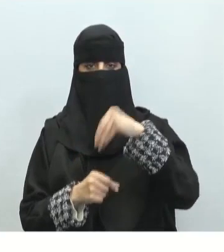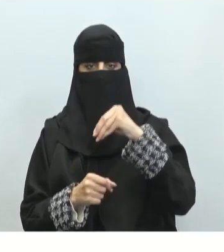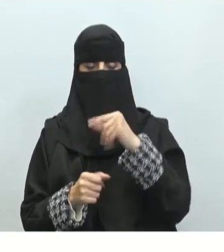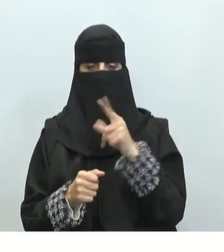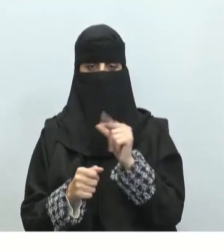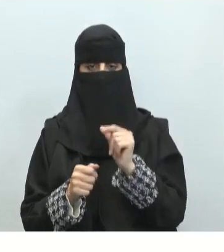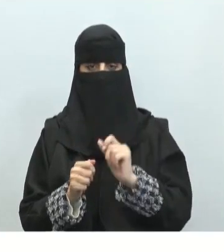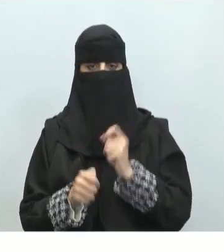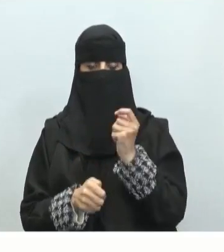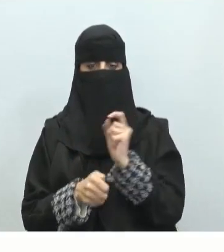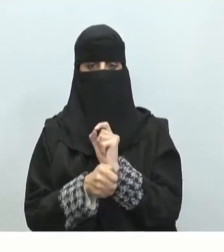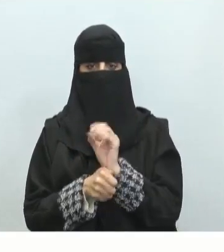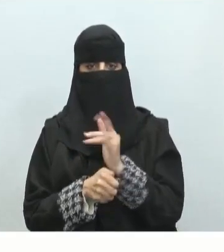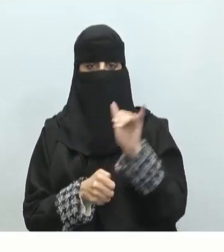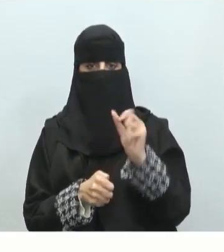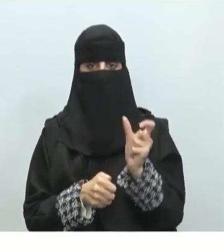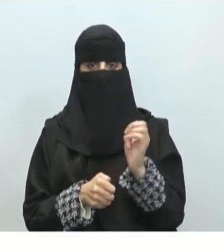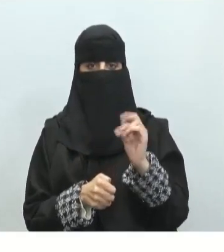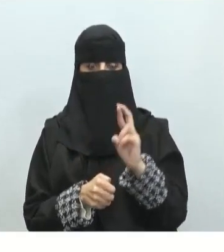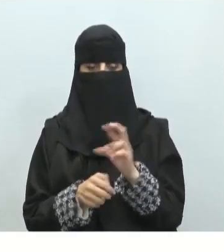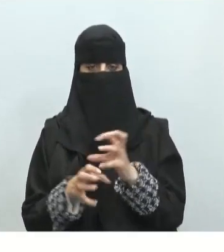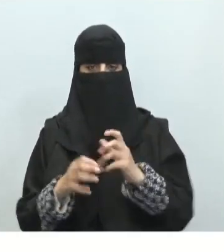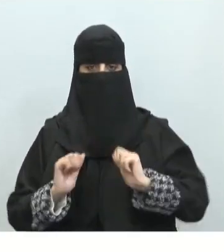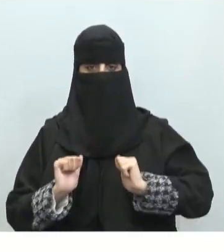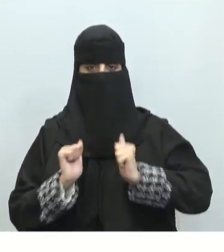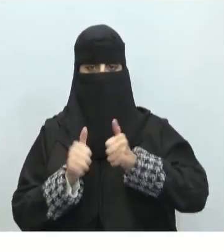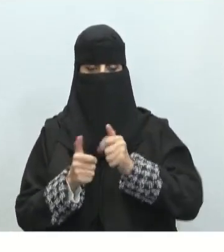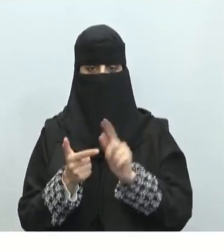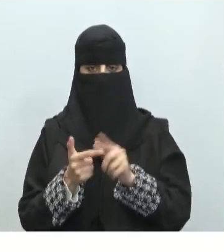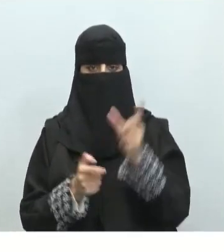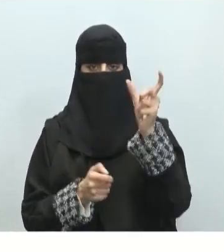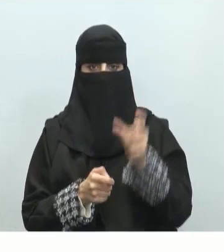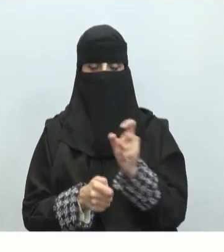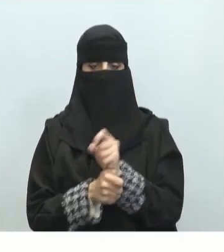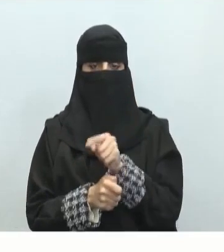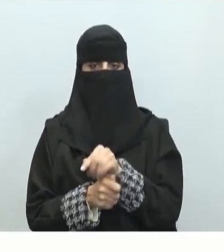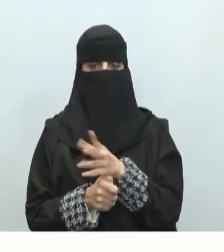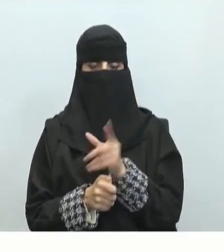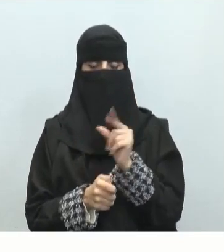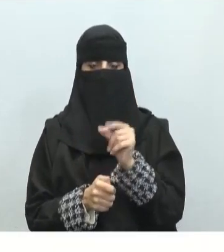الفعل ينجز الفاعل